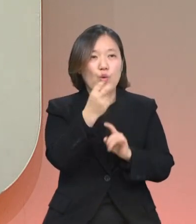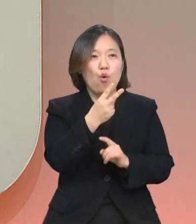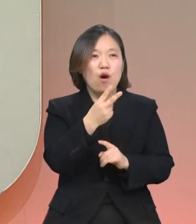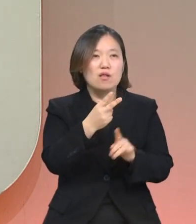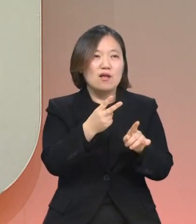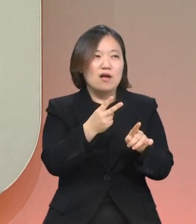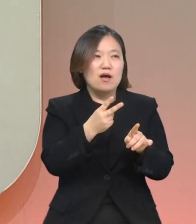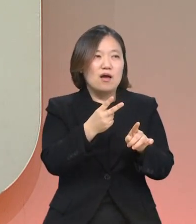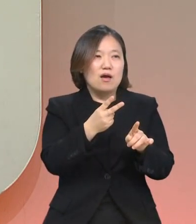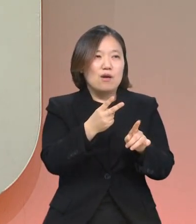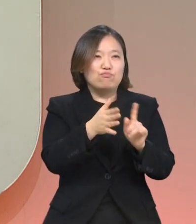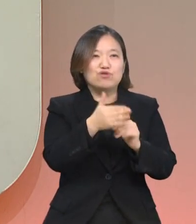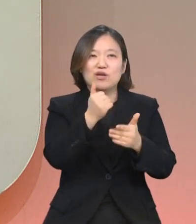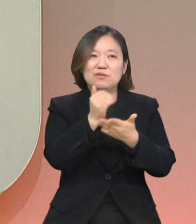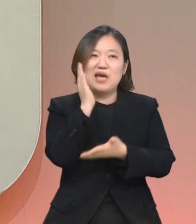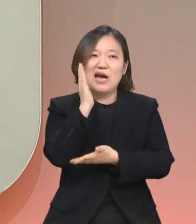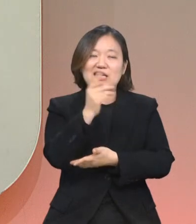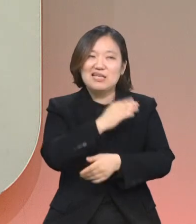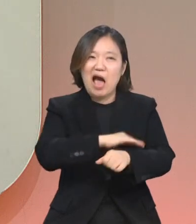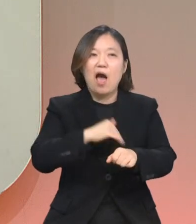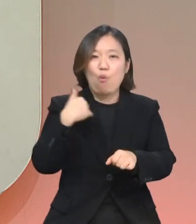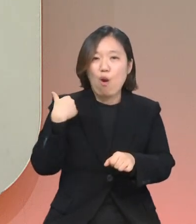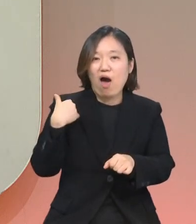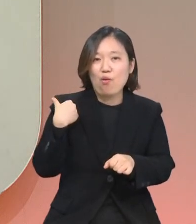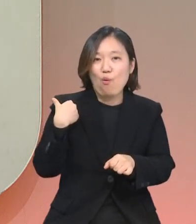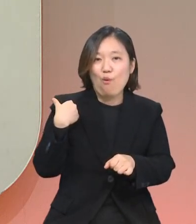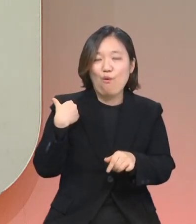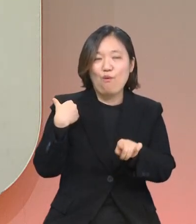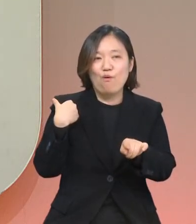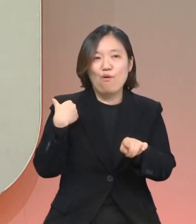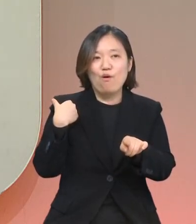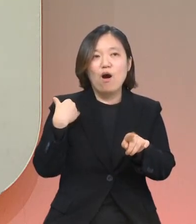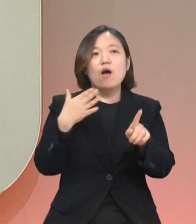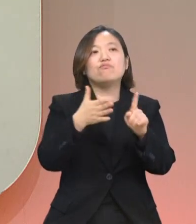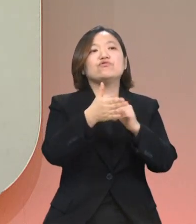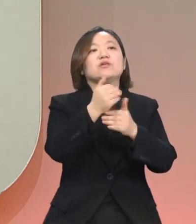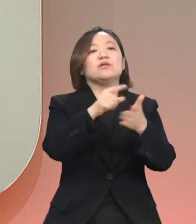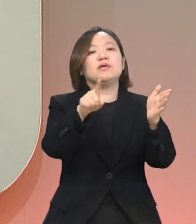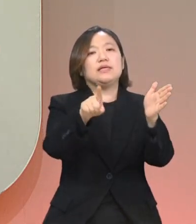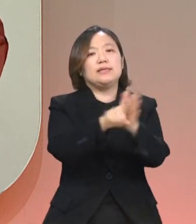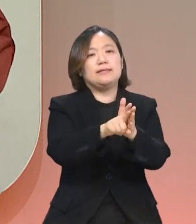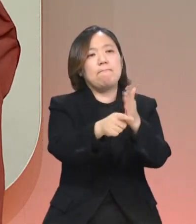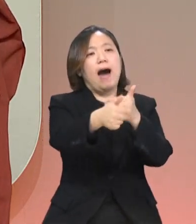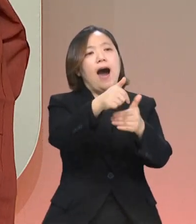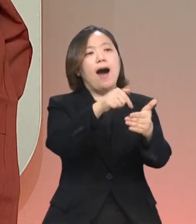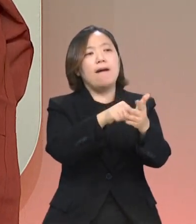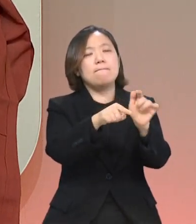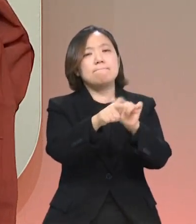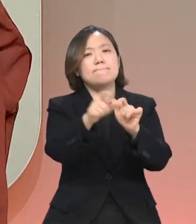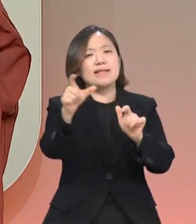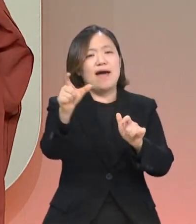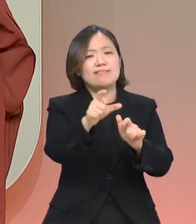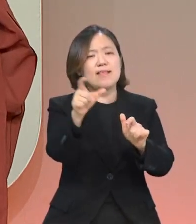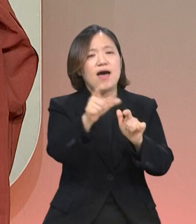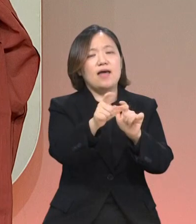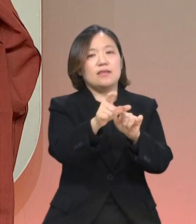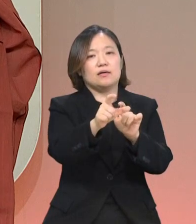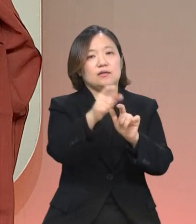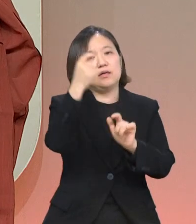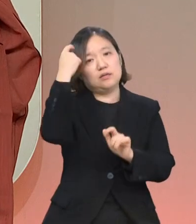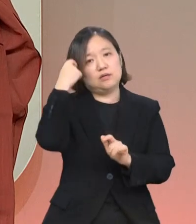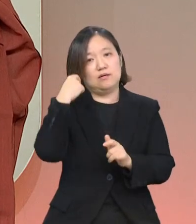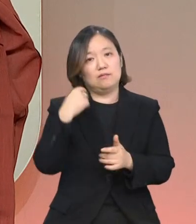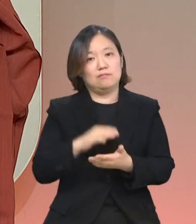대해서 조금 잘 모르는 부분이 있다더라도 그 부처님을 향한 그 불신만큼은 뿌리가 단단한게 느껴져요 왜